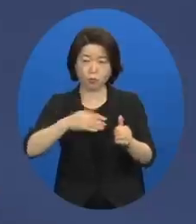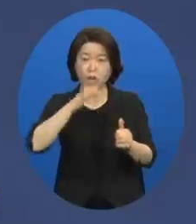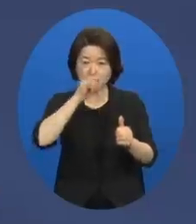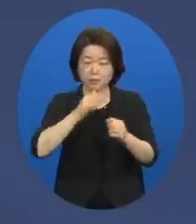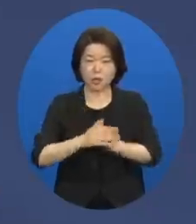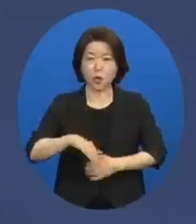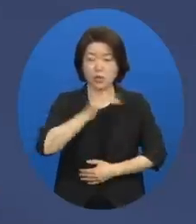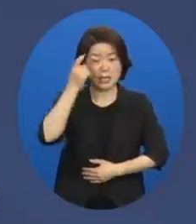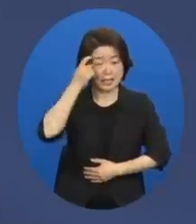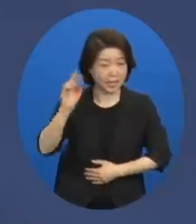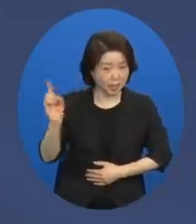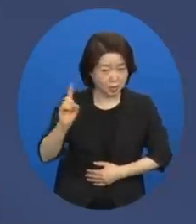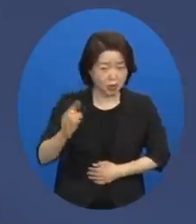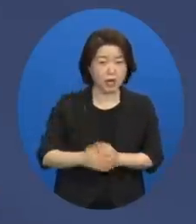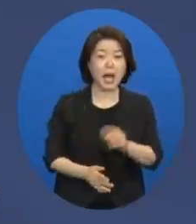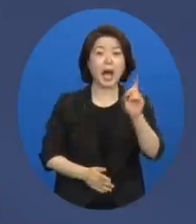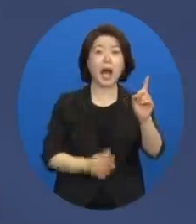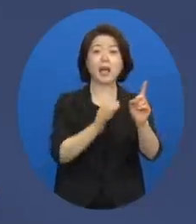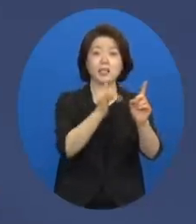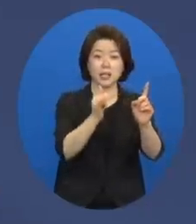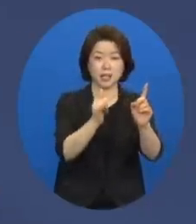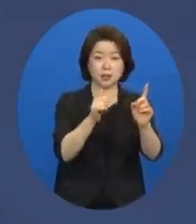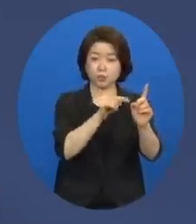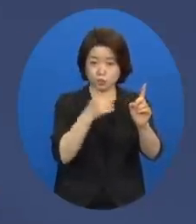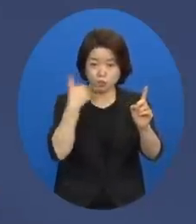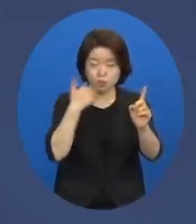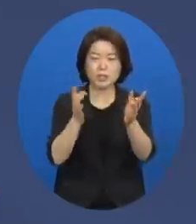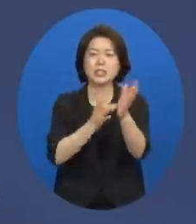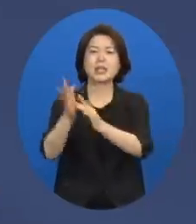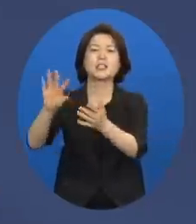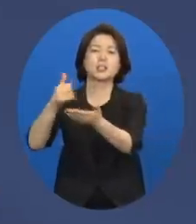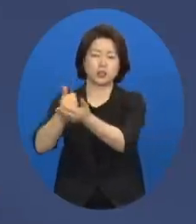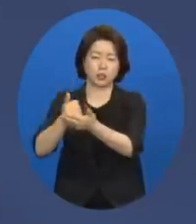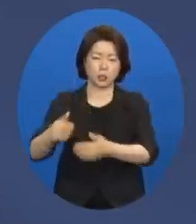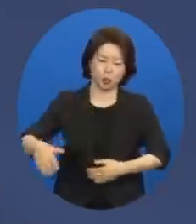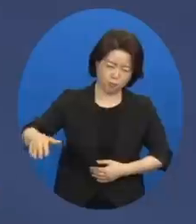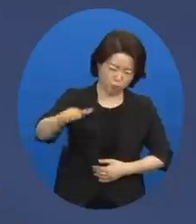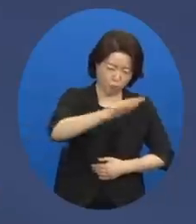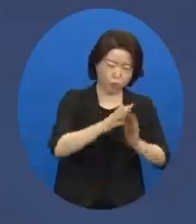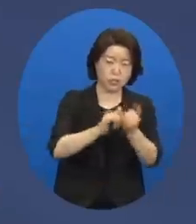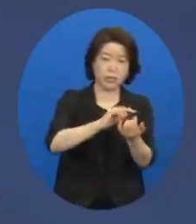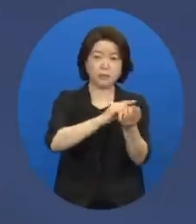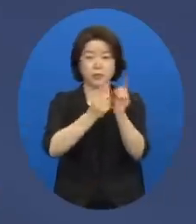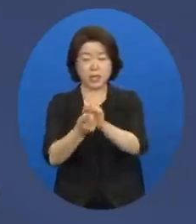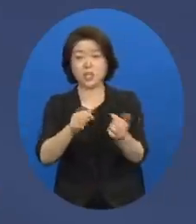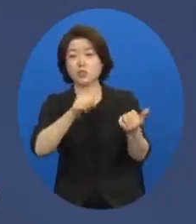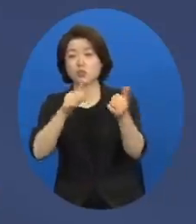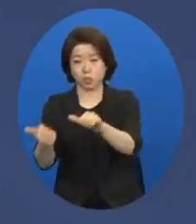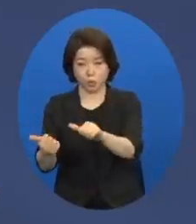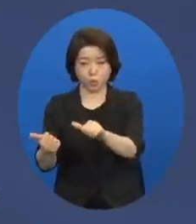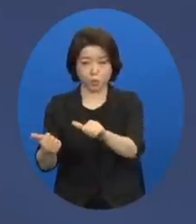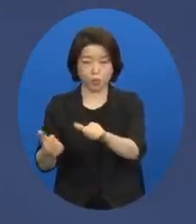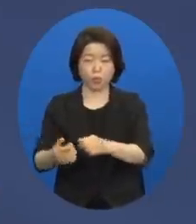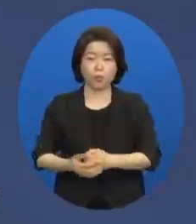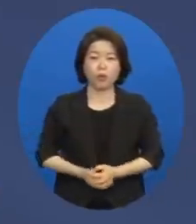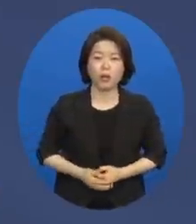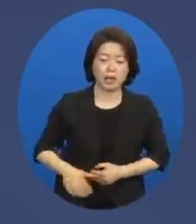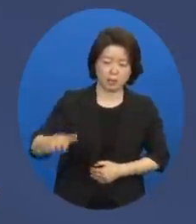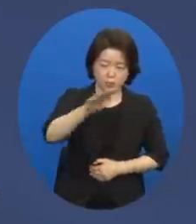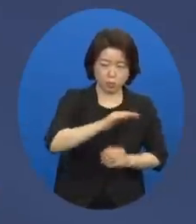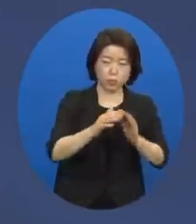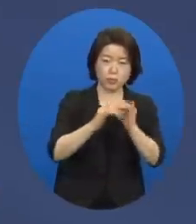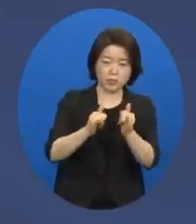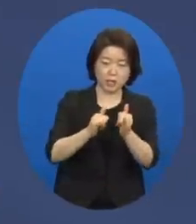생각하건대 한 사람이, 즉 예수 그리스도가 모든 사람을 대신하여 죽었은 즉 모든